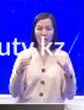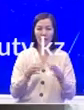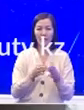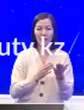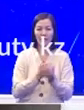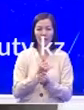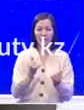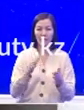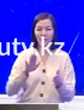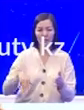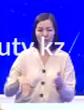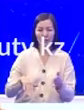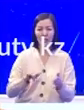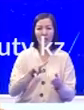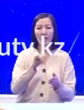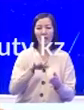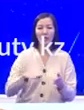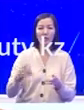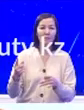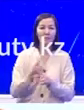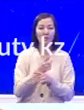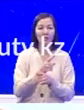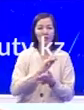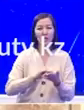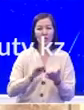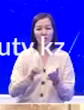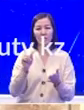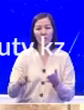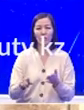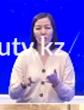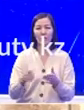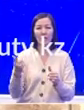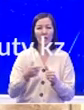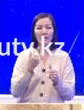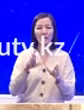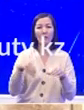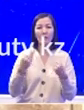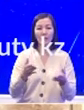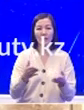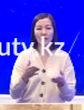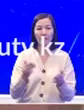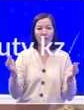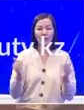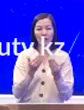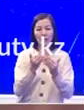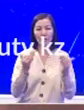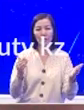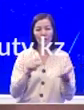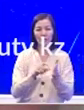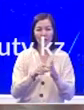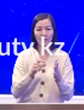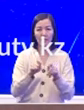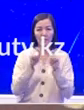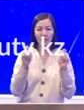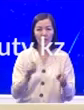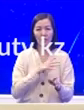етіп, кейіннен Іле ауданының бірінші хатшысы болды. Мектепке ел азаматының есімін ғана беріліп қана қоймай, шағын мұражайы бар арнайы сынып та